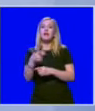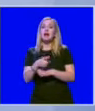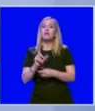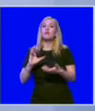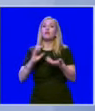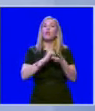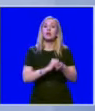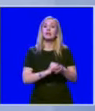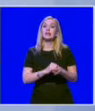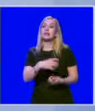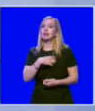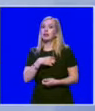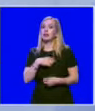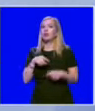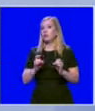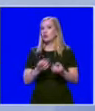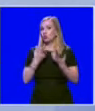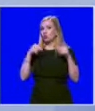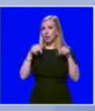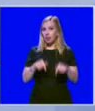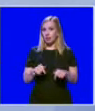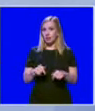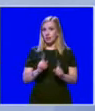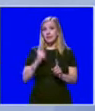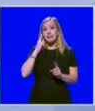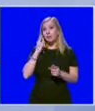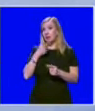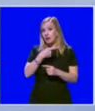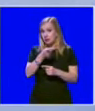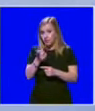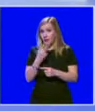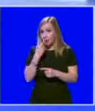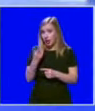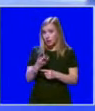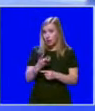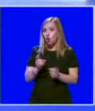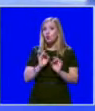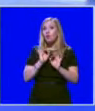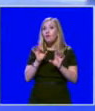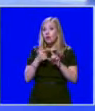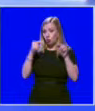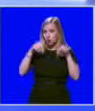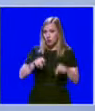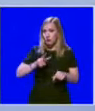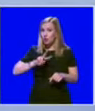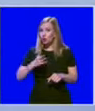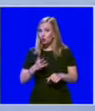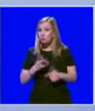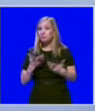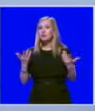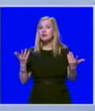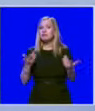Това, което между другото се случи днес. Защото не знам дали вие забелязахте, но новината от днес е друга.